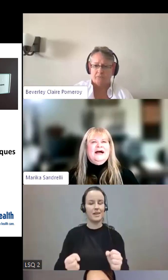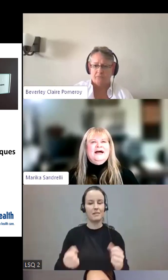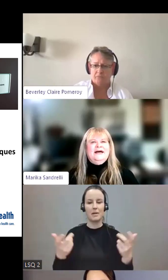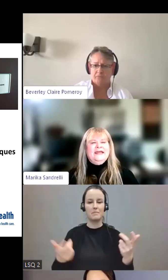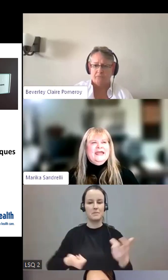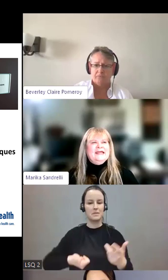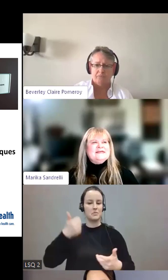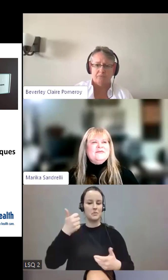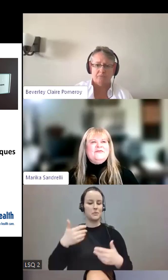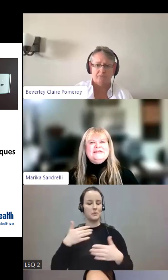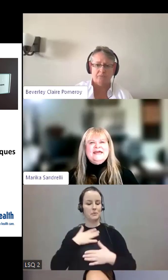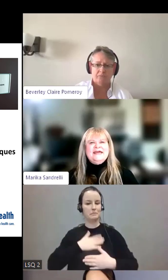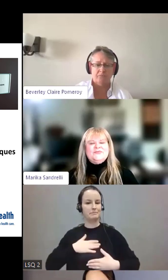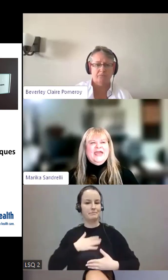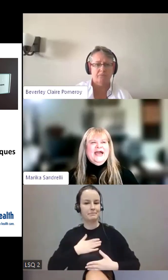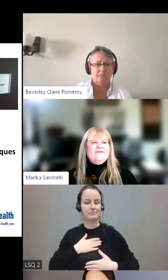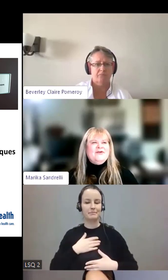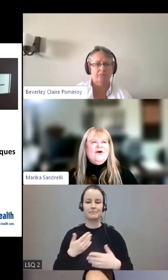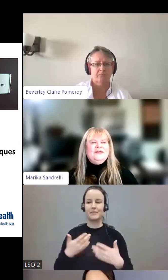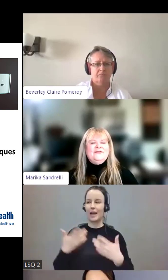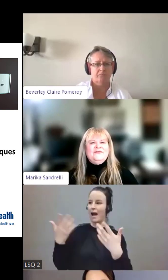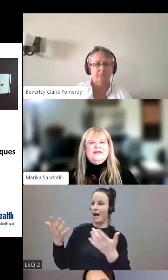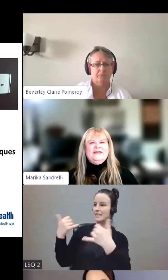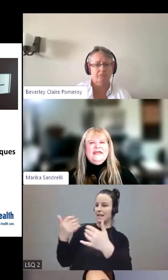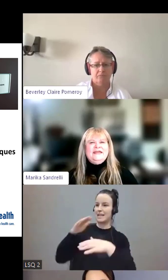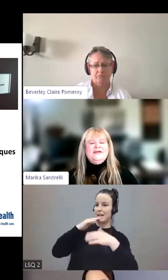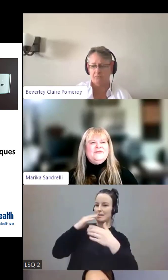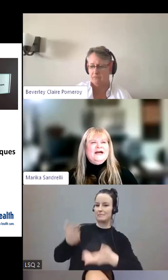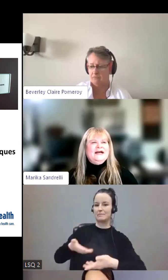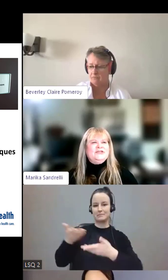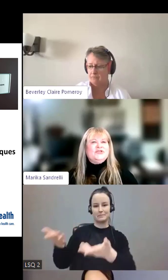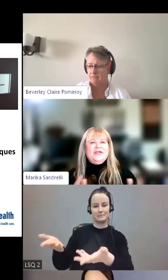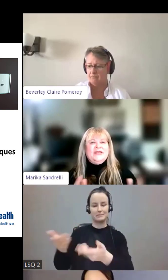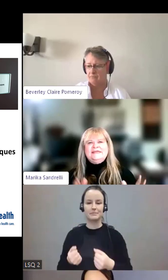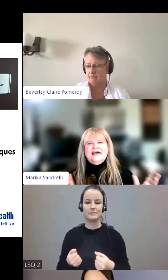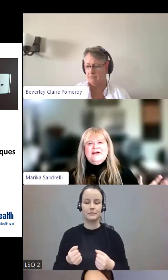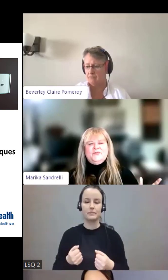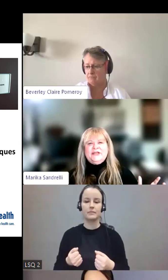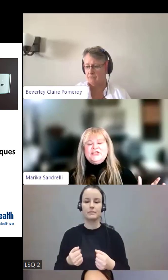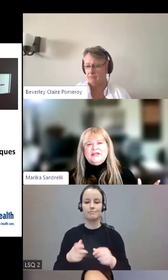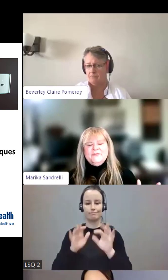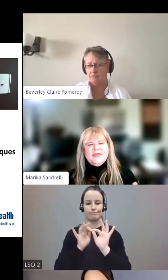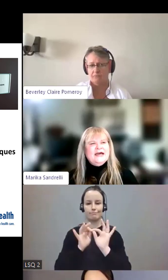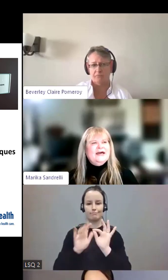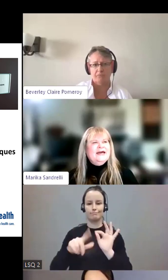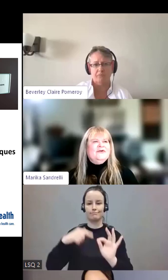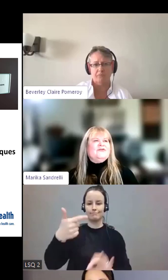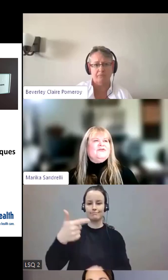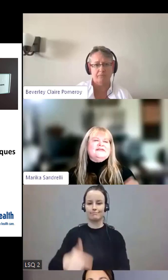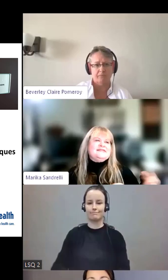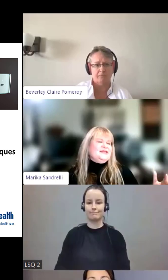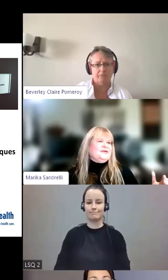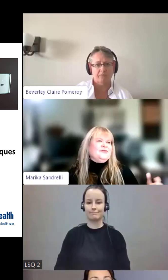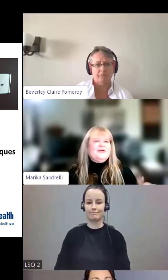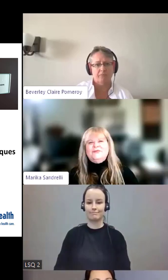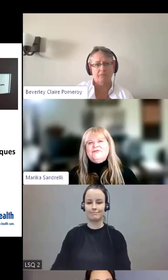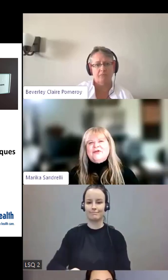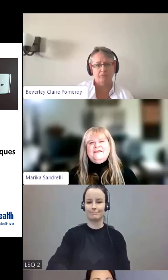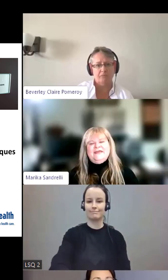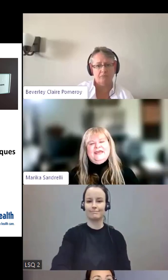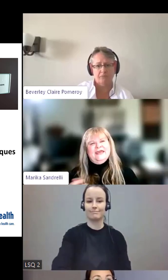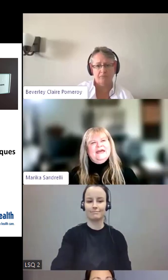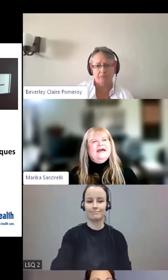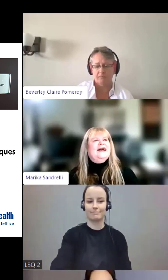des sites, nous avons tous les arbres et gènes de la Colombie-Britannique. On a la